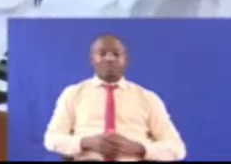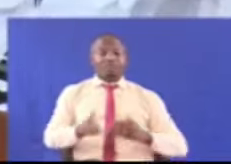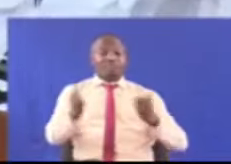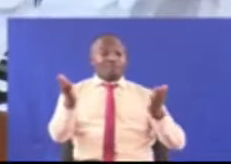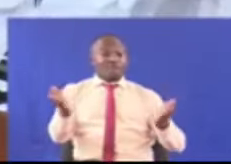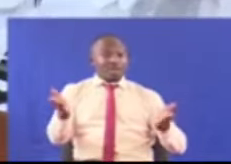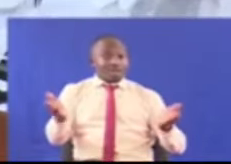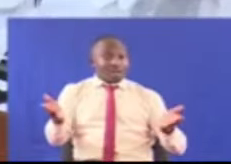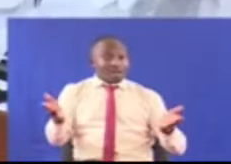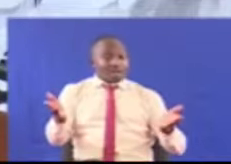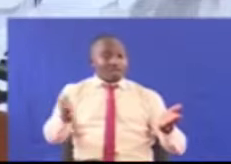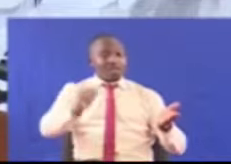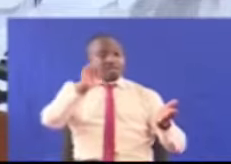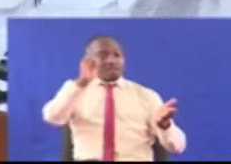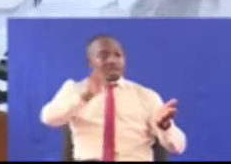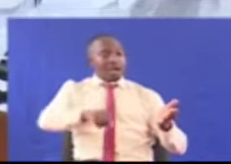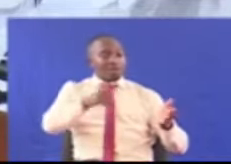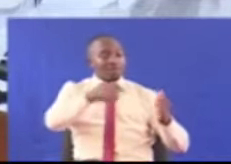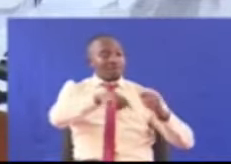Na haya hayako kwenye siasa.